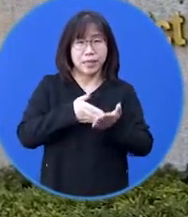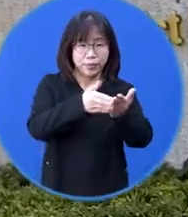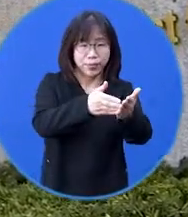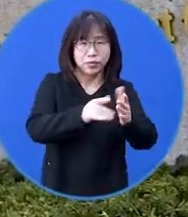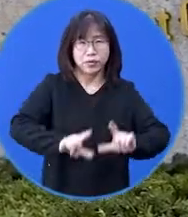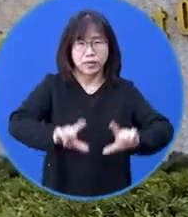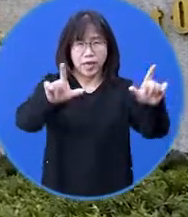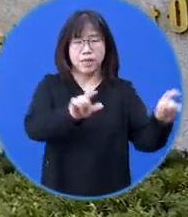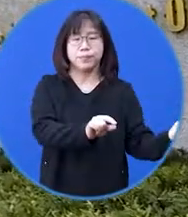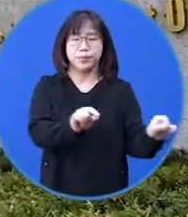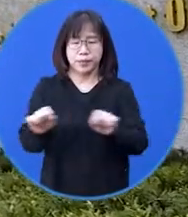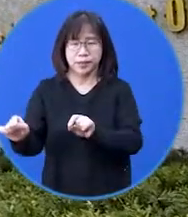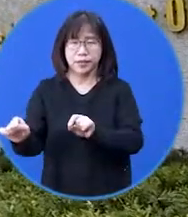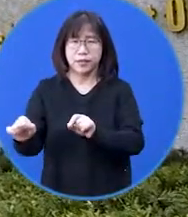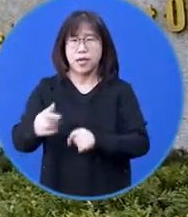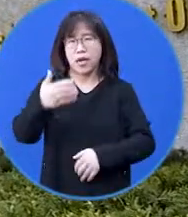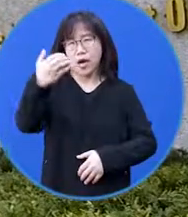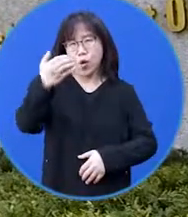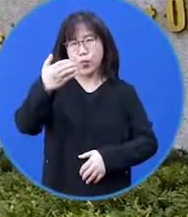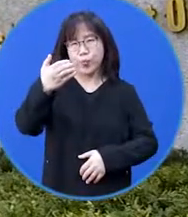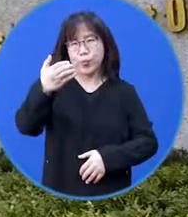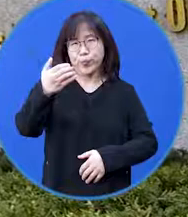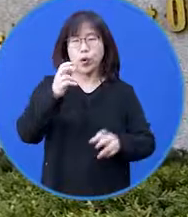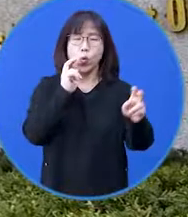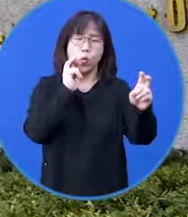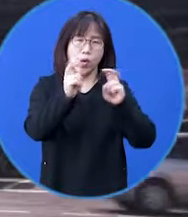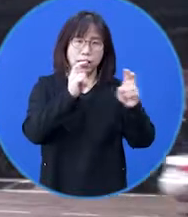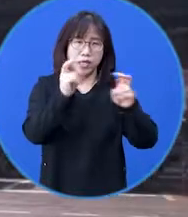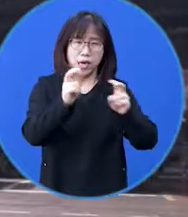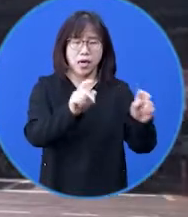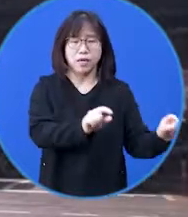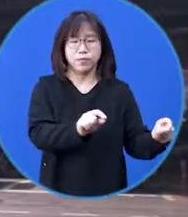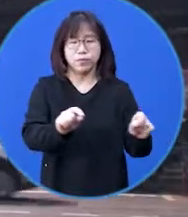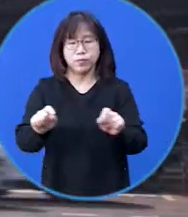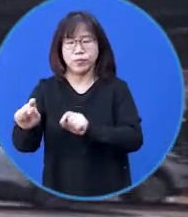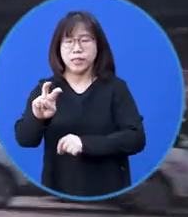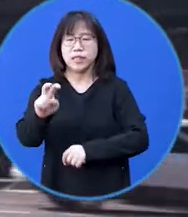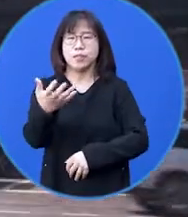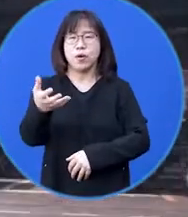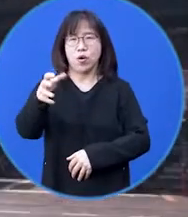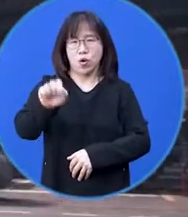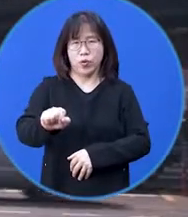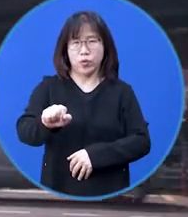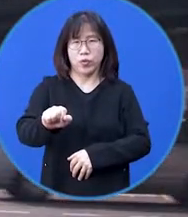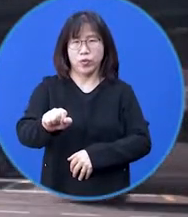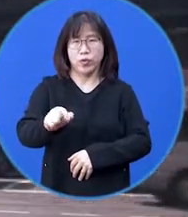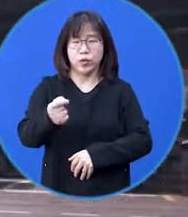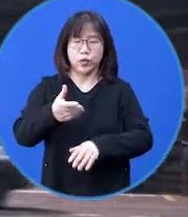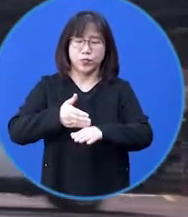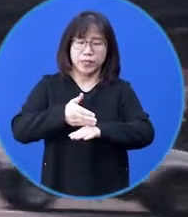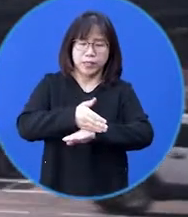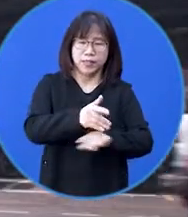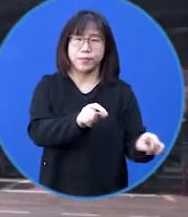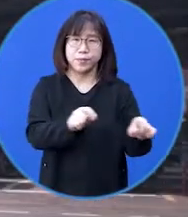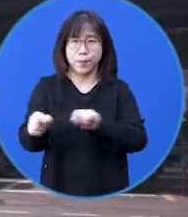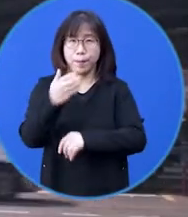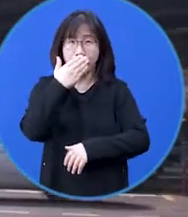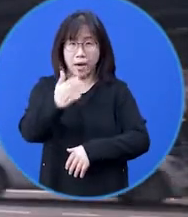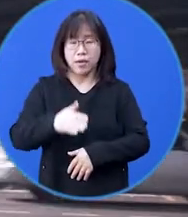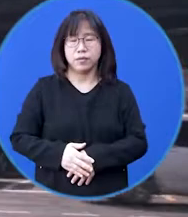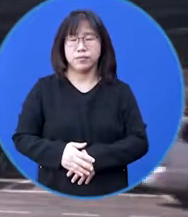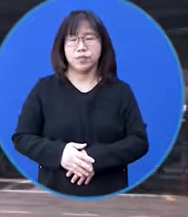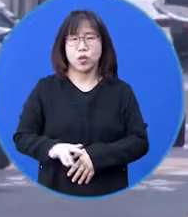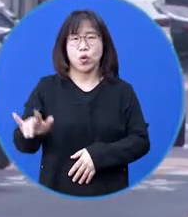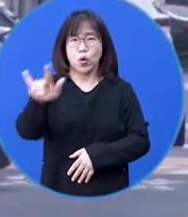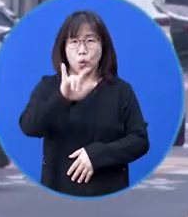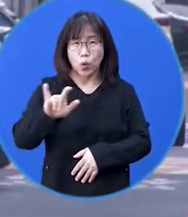따라 90개 법인이 지방소득세 20억 원을 유예받을 것으로 예상하고 있습니다. 또 코로나19로 피해를